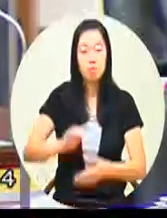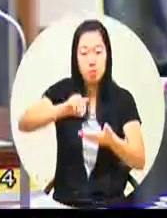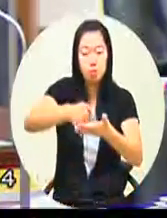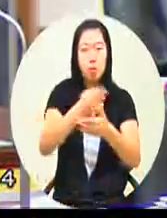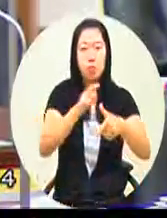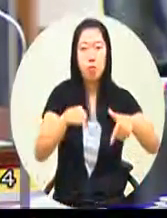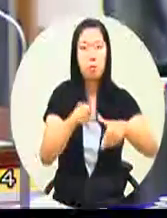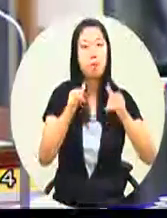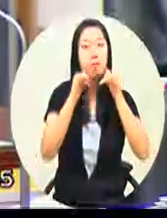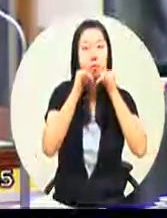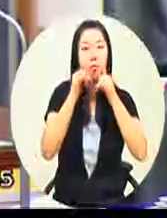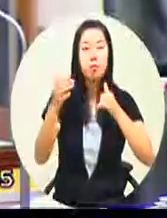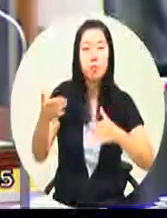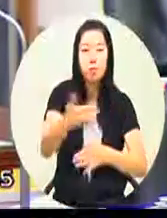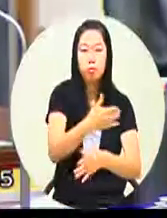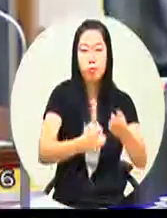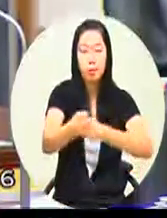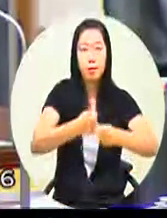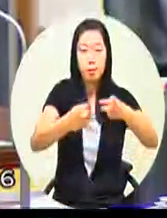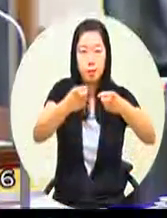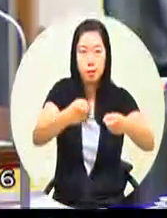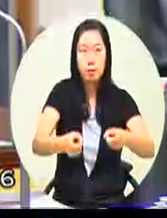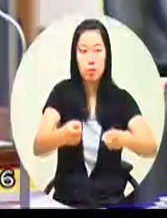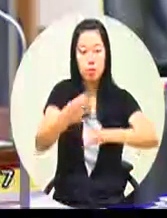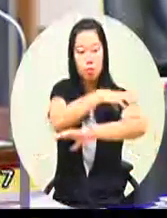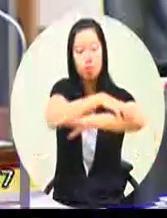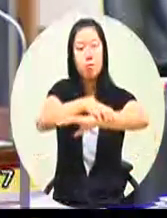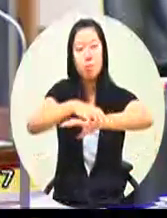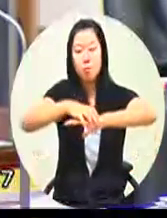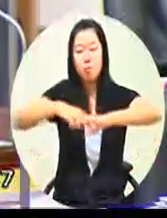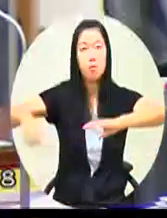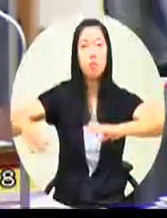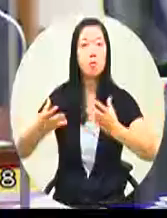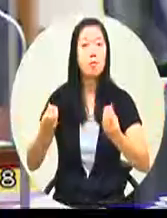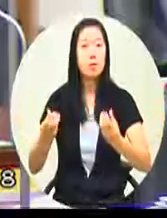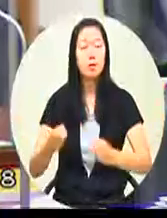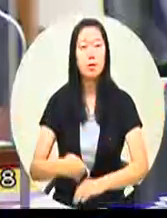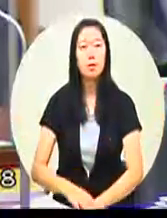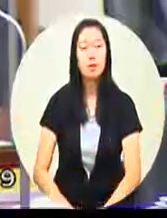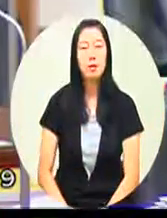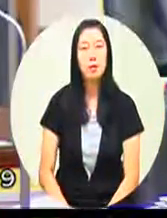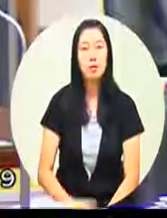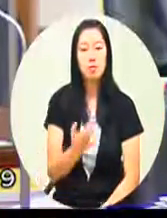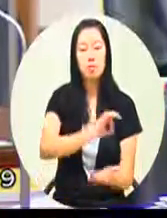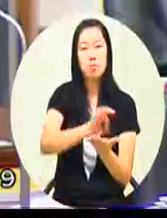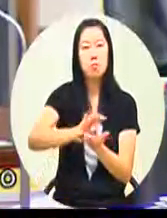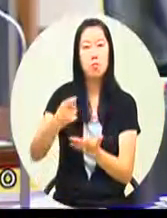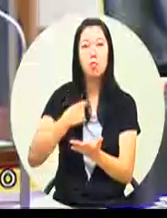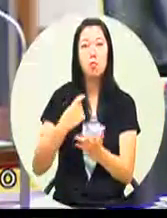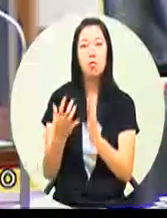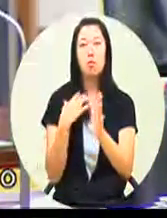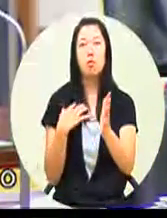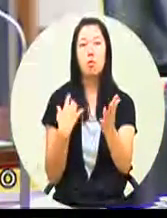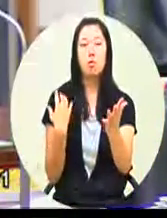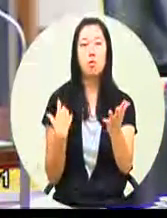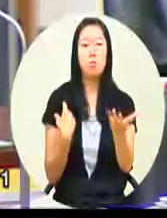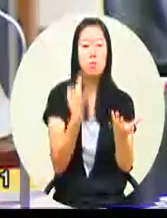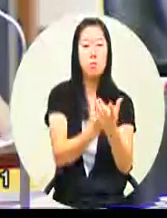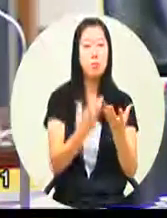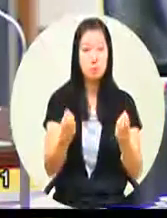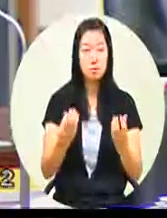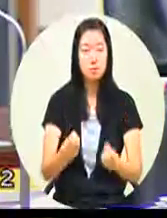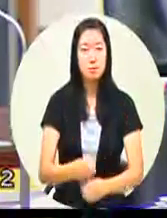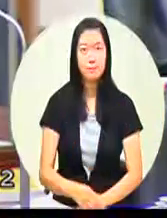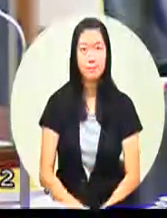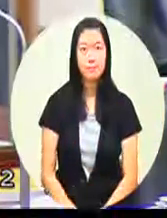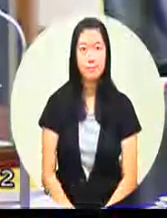这个黄坡体这个延伸案这个部分呢，哈，花费了这么多，总是还没有排到了，哈，本席在